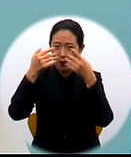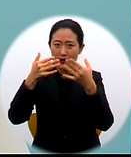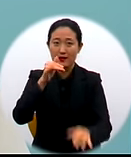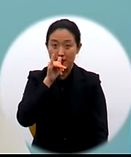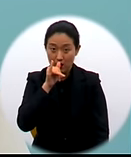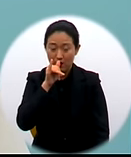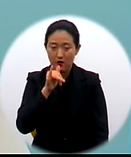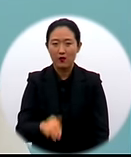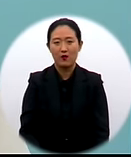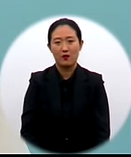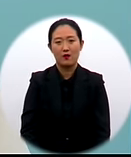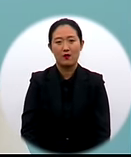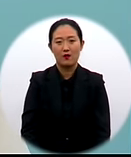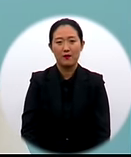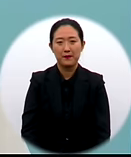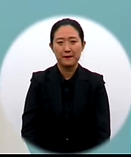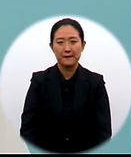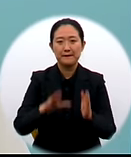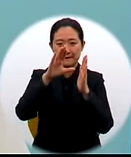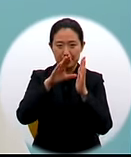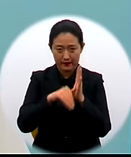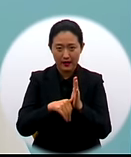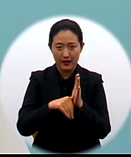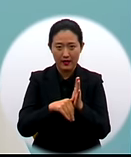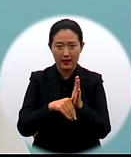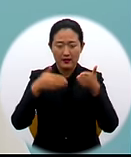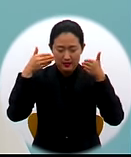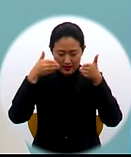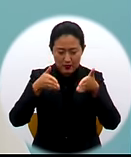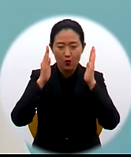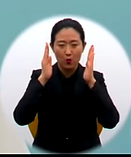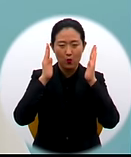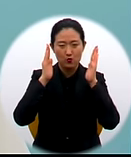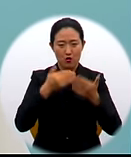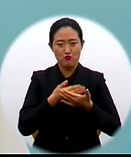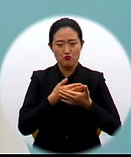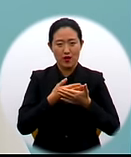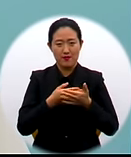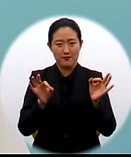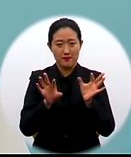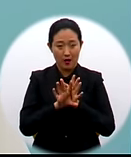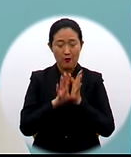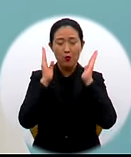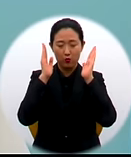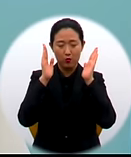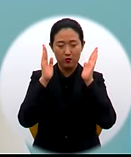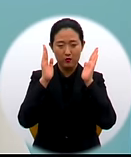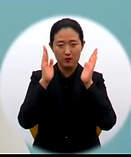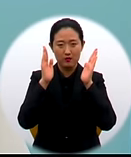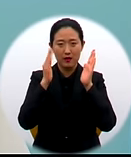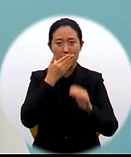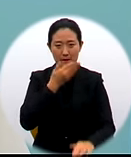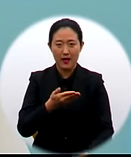비로소 집중해서 공부할 수 있는, 불안을 제거했을 때 집중해서 공부해낼 수 있는 행동 특성을 가지고 있는 사람도 있습니다. 이런